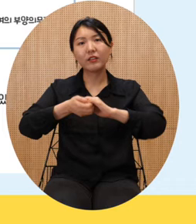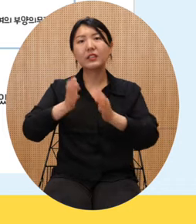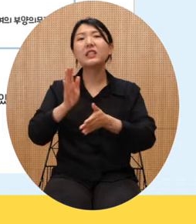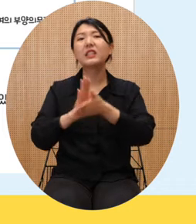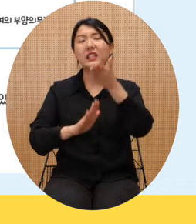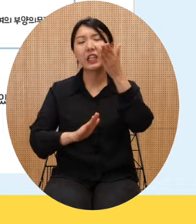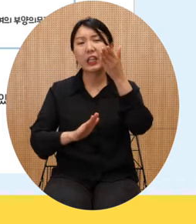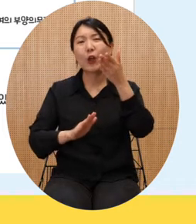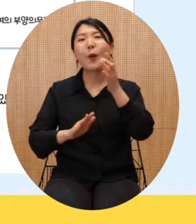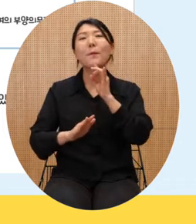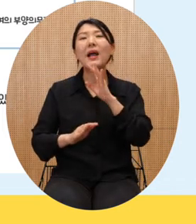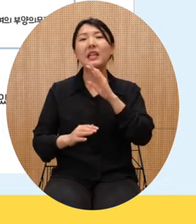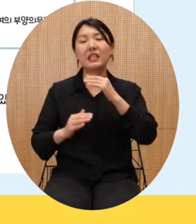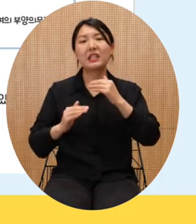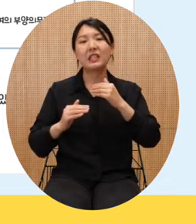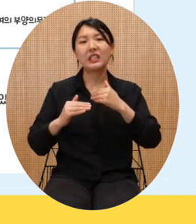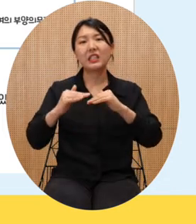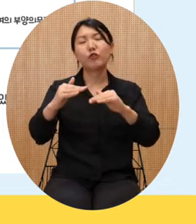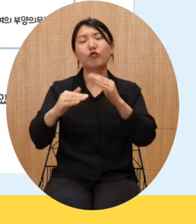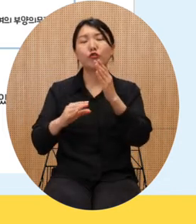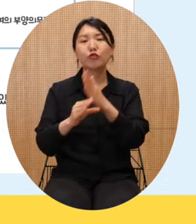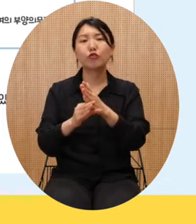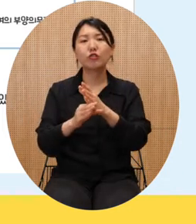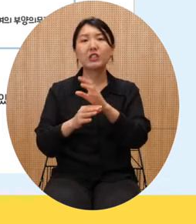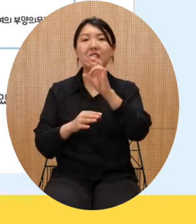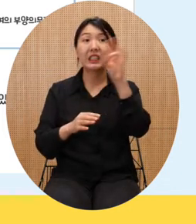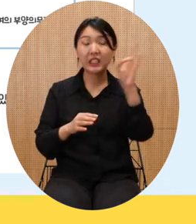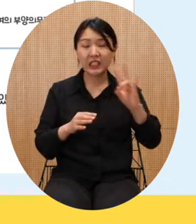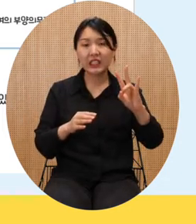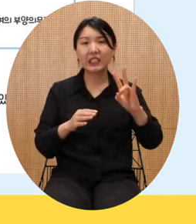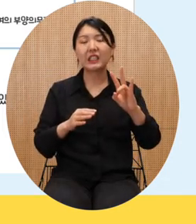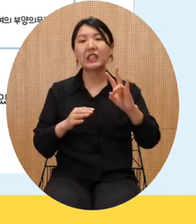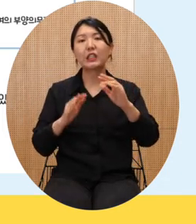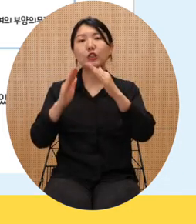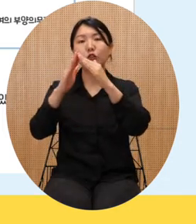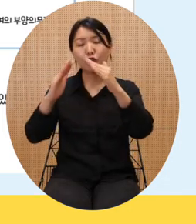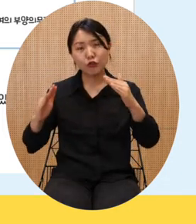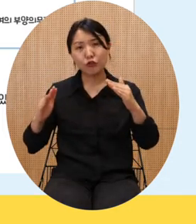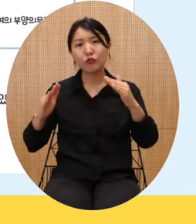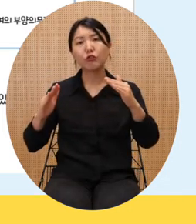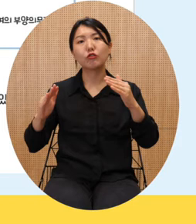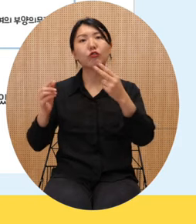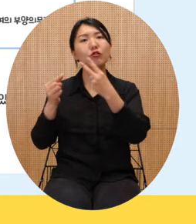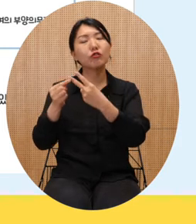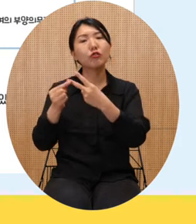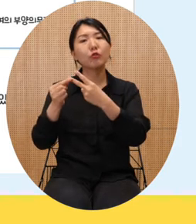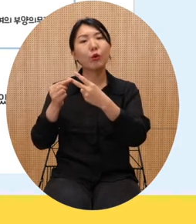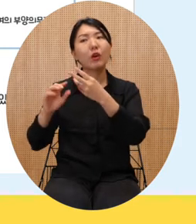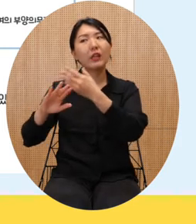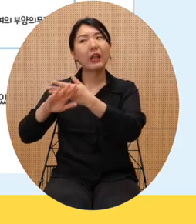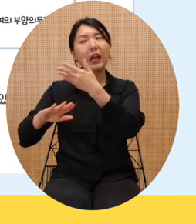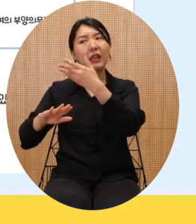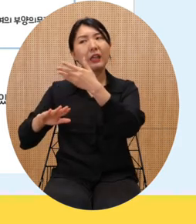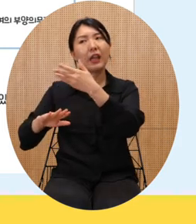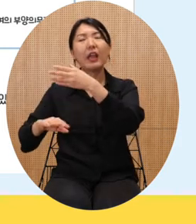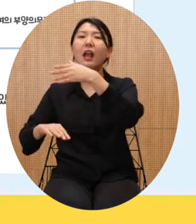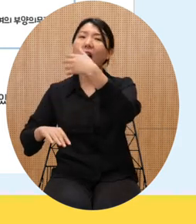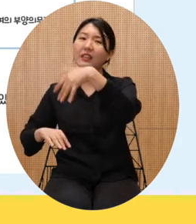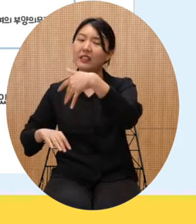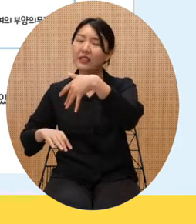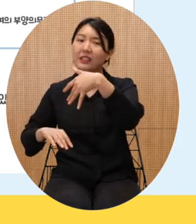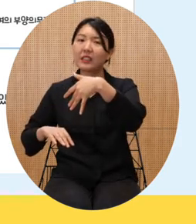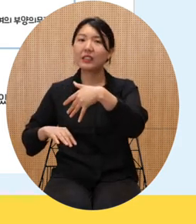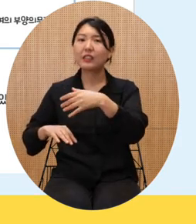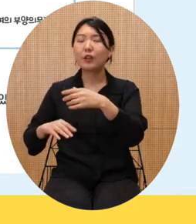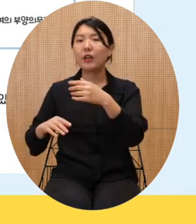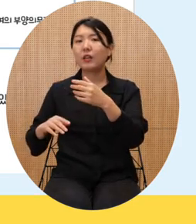제한된 그 시군에서 지금 하고 있습니다. 시흥에서 하고 있고, 전주에서 이제 좀 하고 있고, 그리고 다른 지자체들은